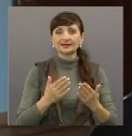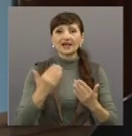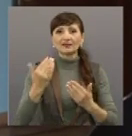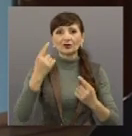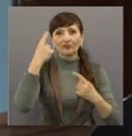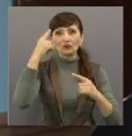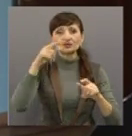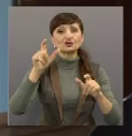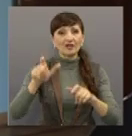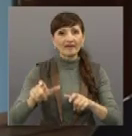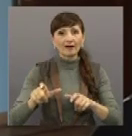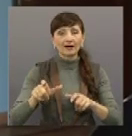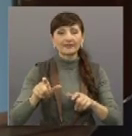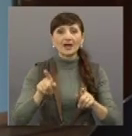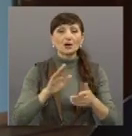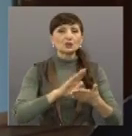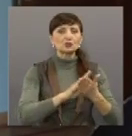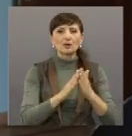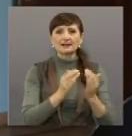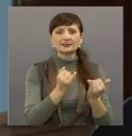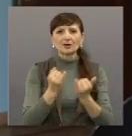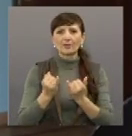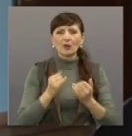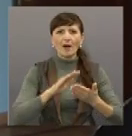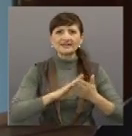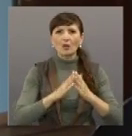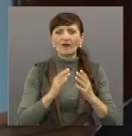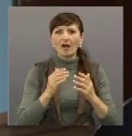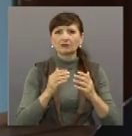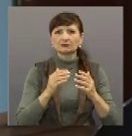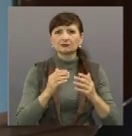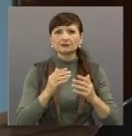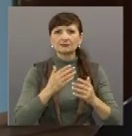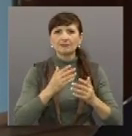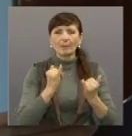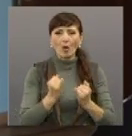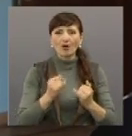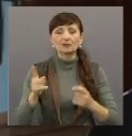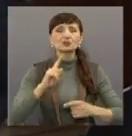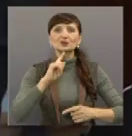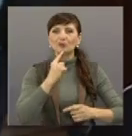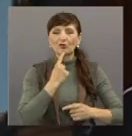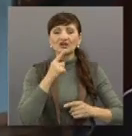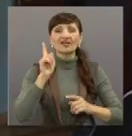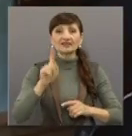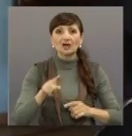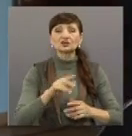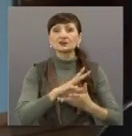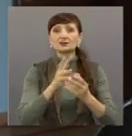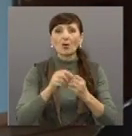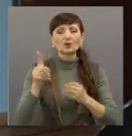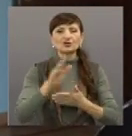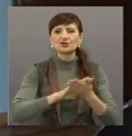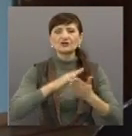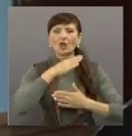творческий человек находится в такой неблагоприятной обстановке, да, ему, конечно, сложно, и это даже может закончиться тем, что он просто не будет